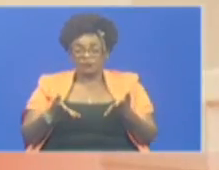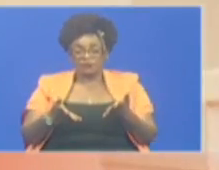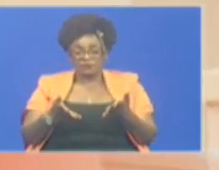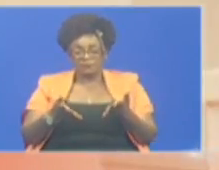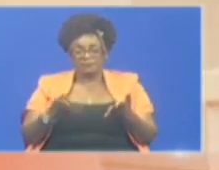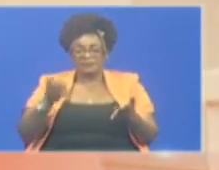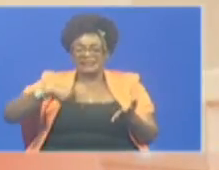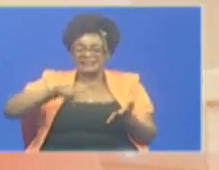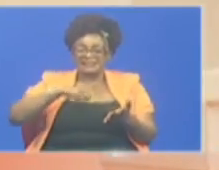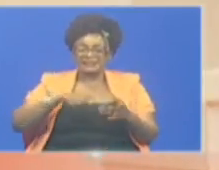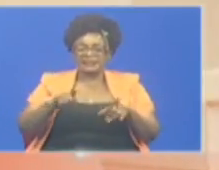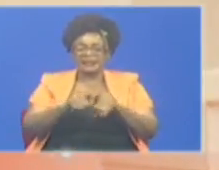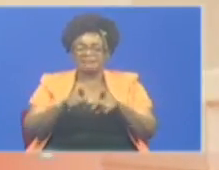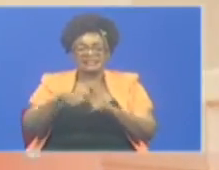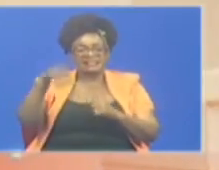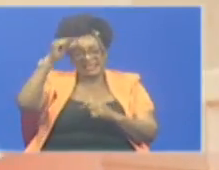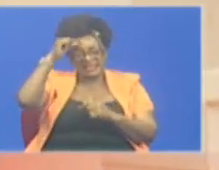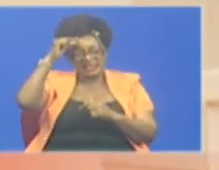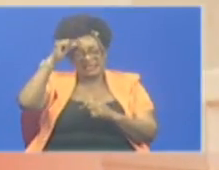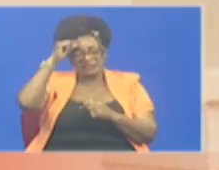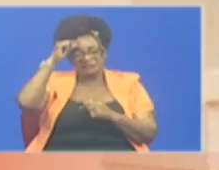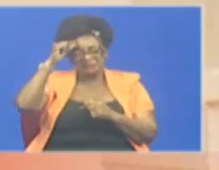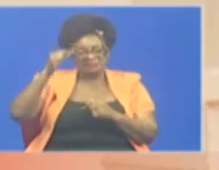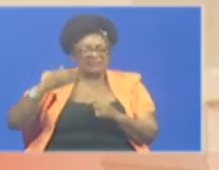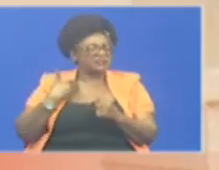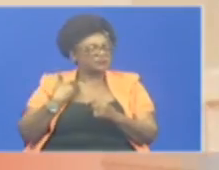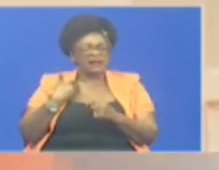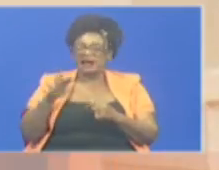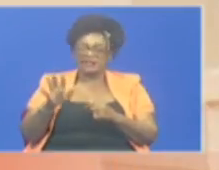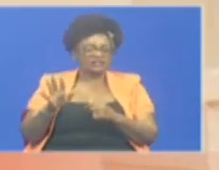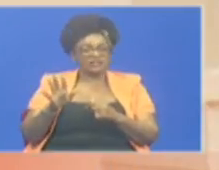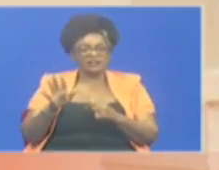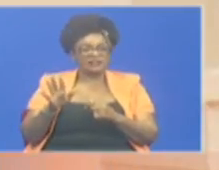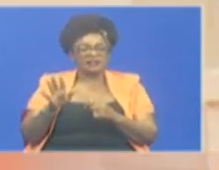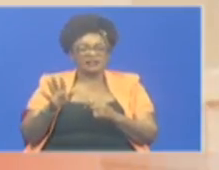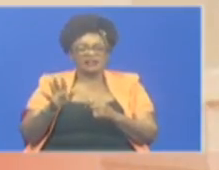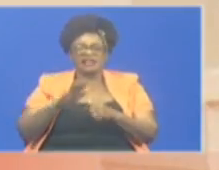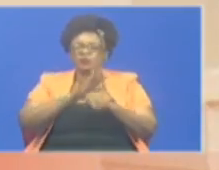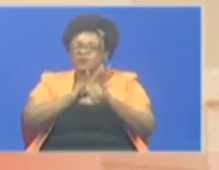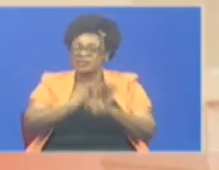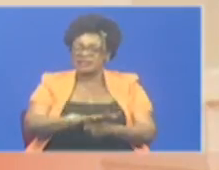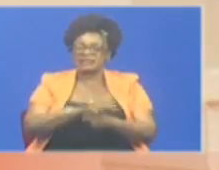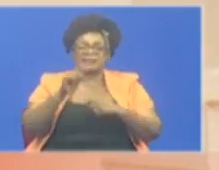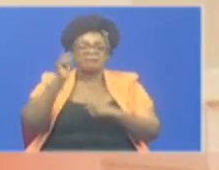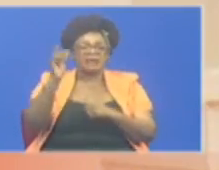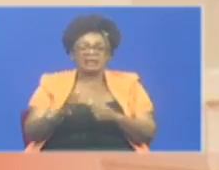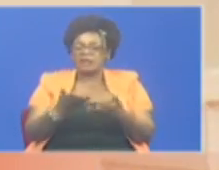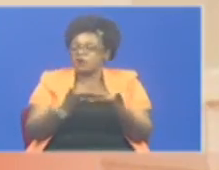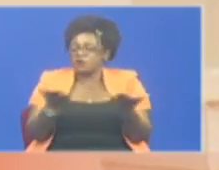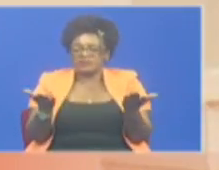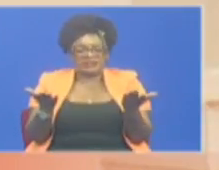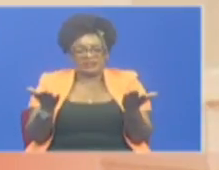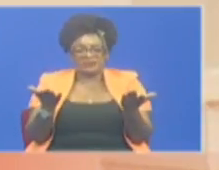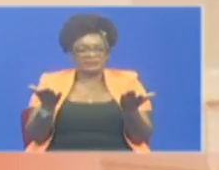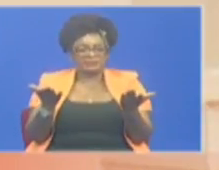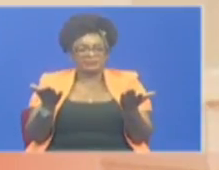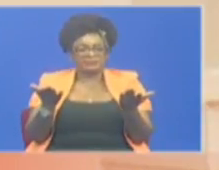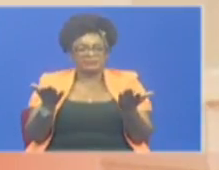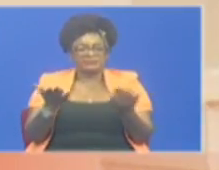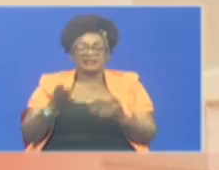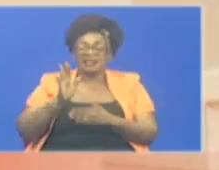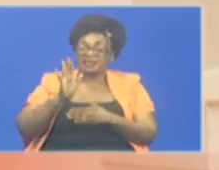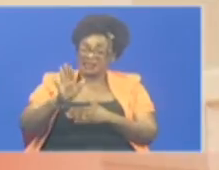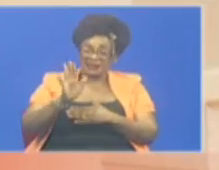sisi kama serikali hatuna haja yeyote ya kunyanyasa Mkenya yeyote. Yale